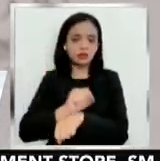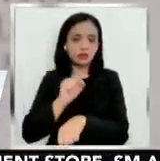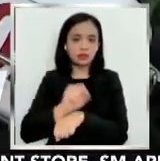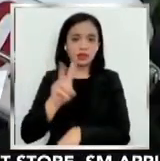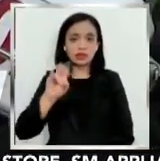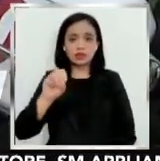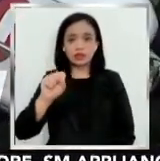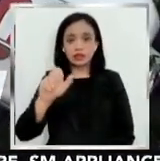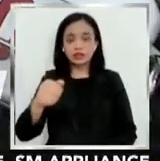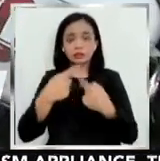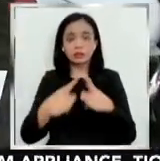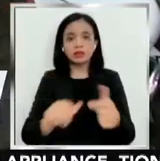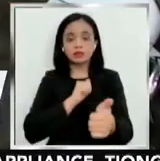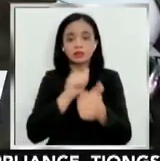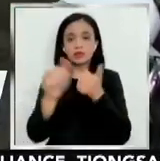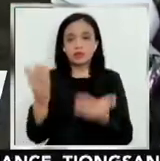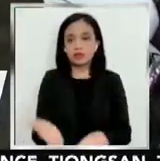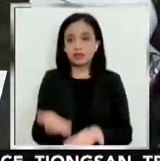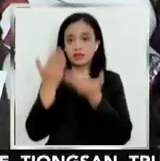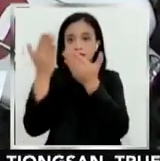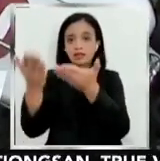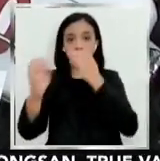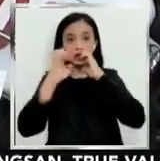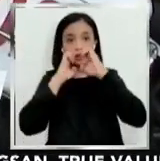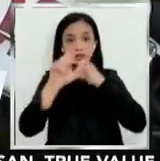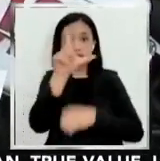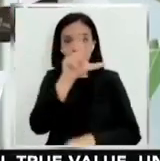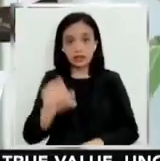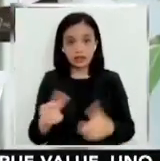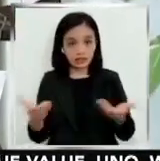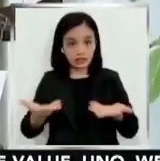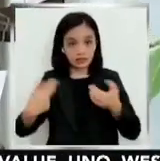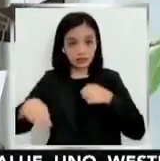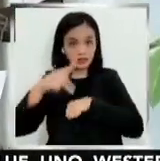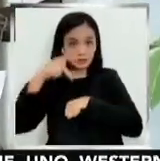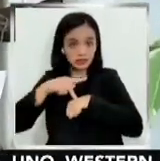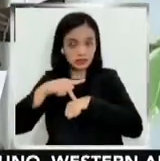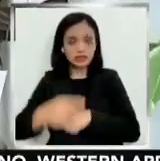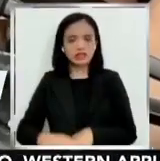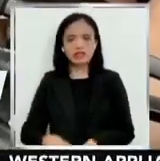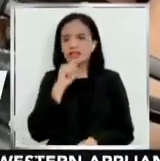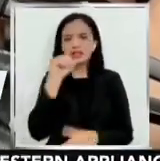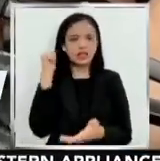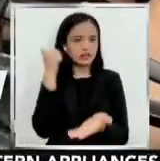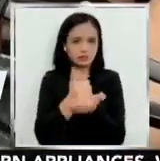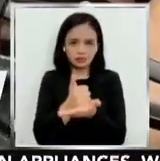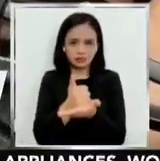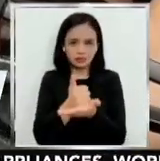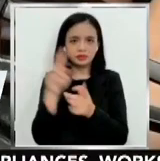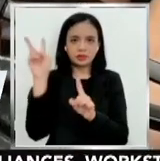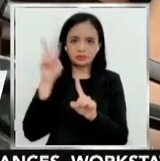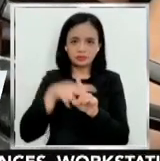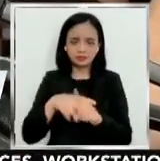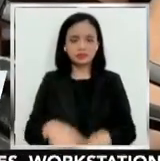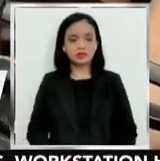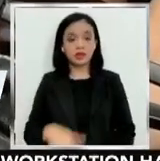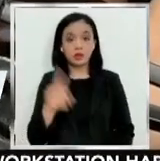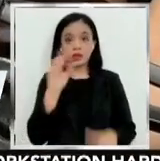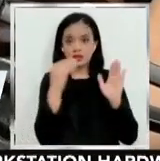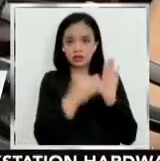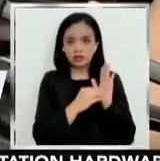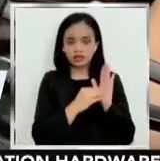ipasa nila yan sa Embahada ng Italy dito sa Pilipinas, dininay ang kanilang aplikasyon. Ang nakalagay doon falso or